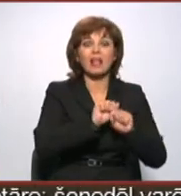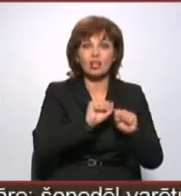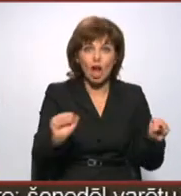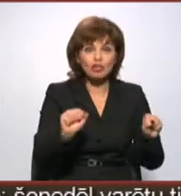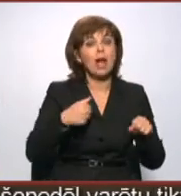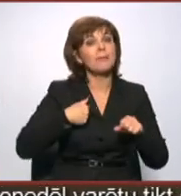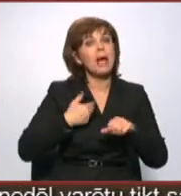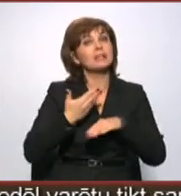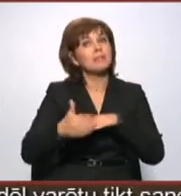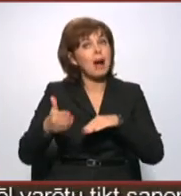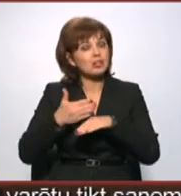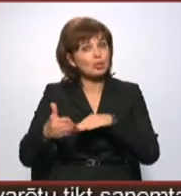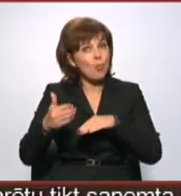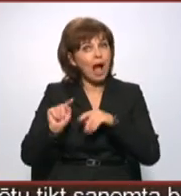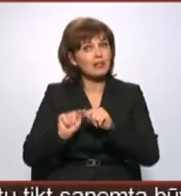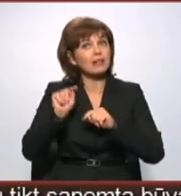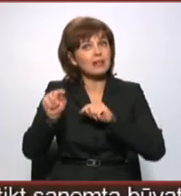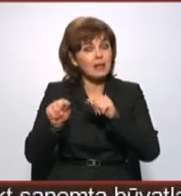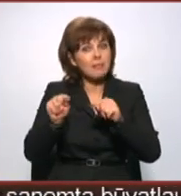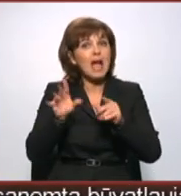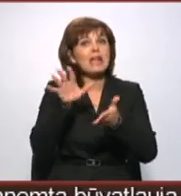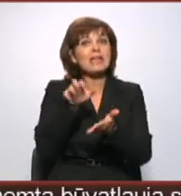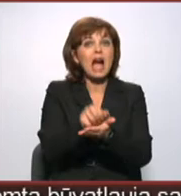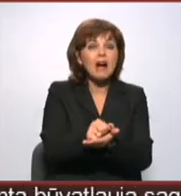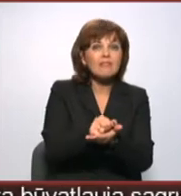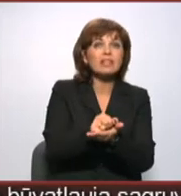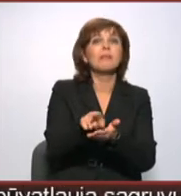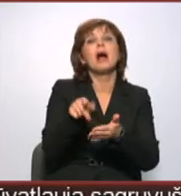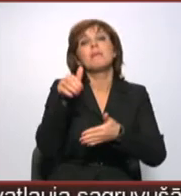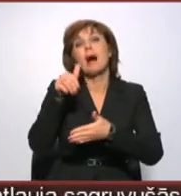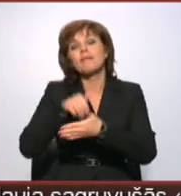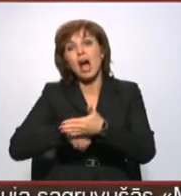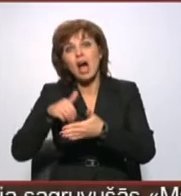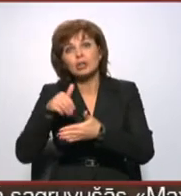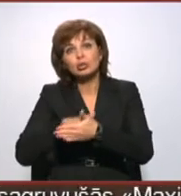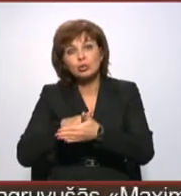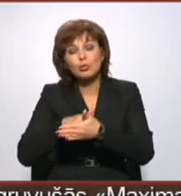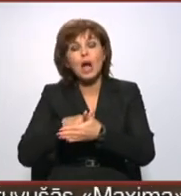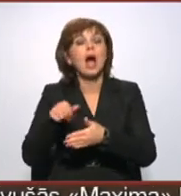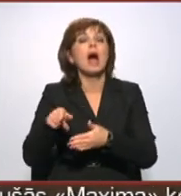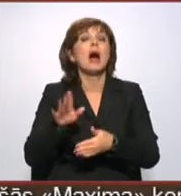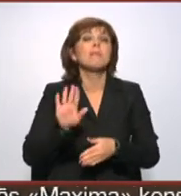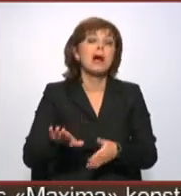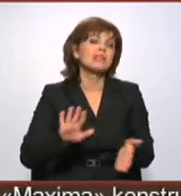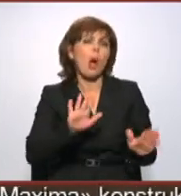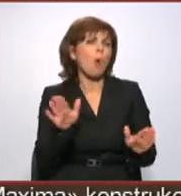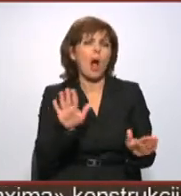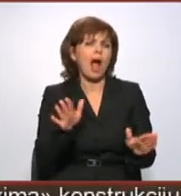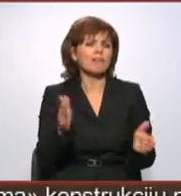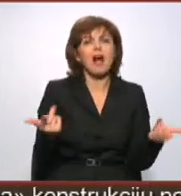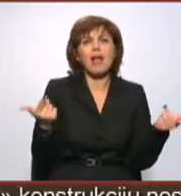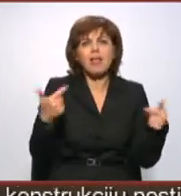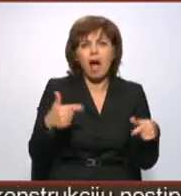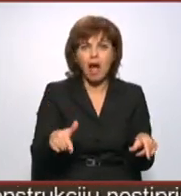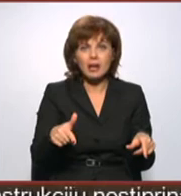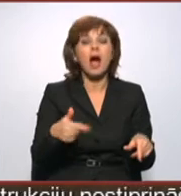pa solim ieņemam cietoksni. Stāstījām par vaļņiem, par vēsturi un tā. Un tad pēc kāda laiciņa, vai ne,